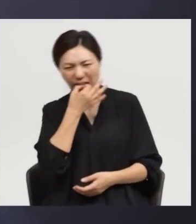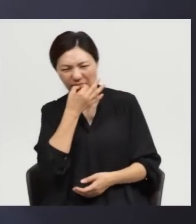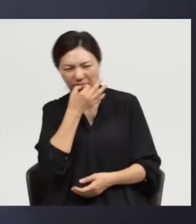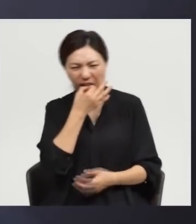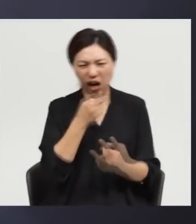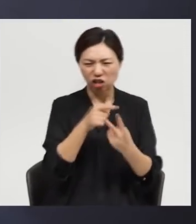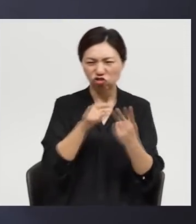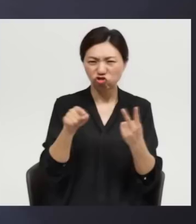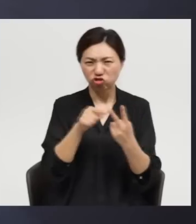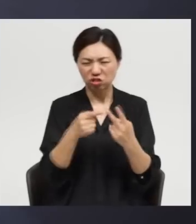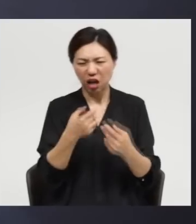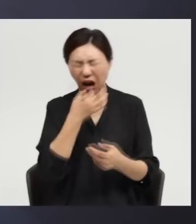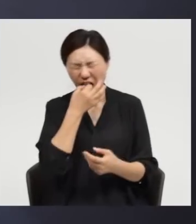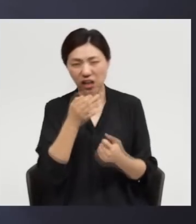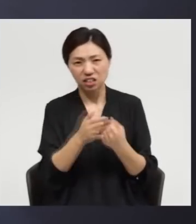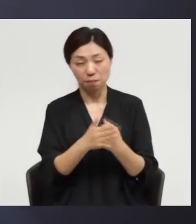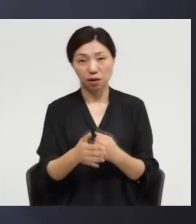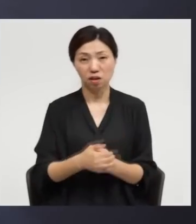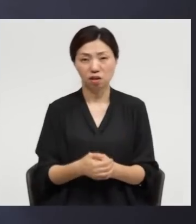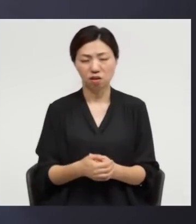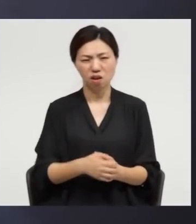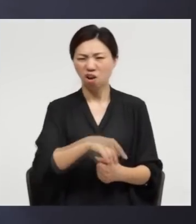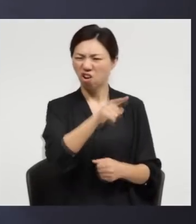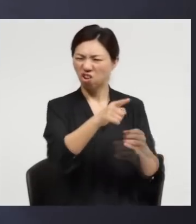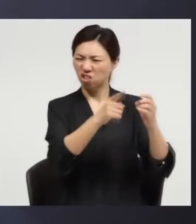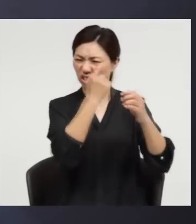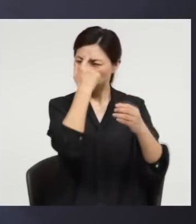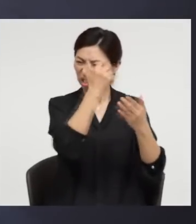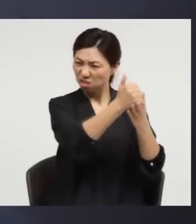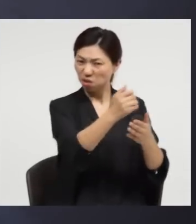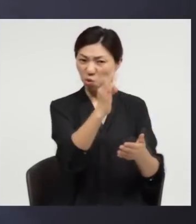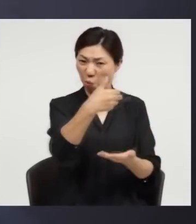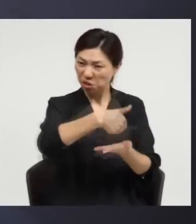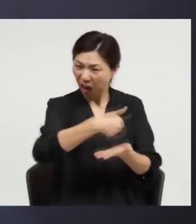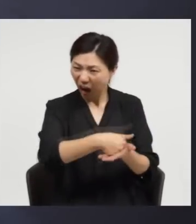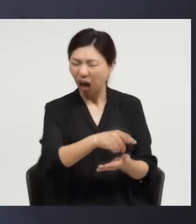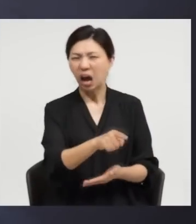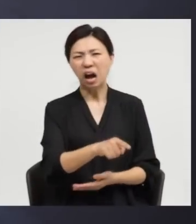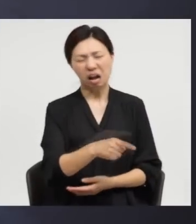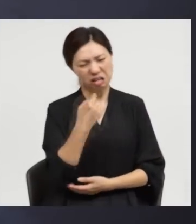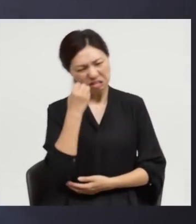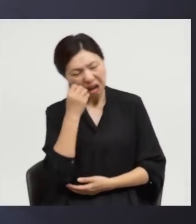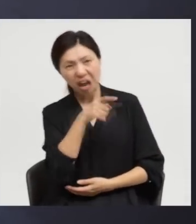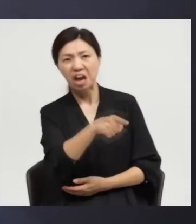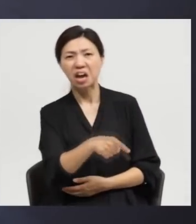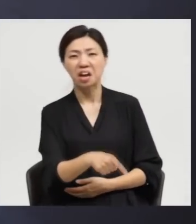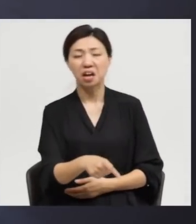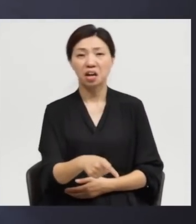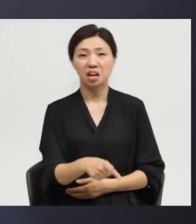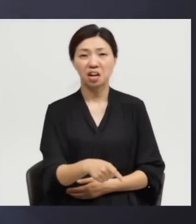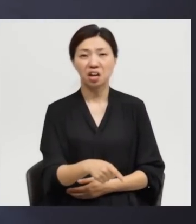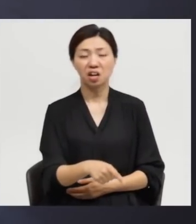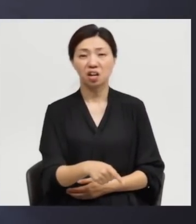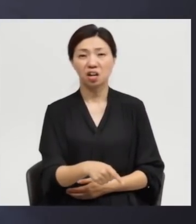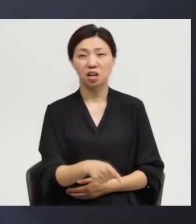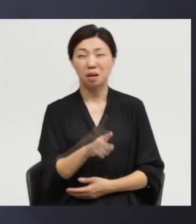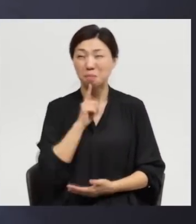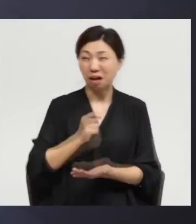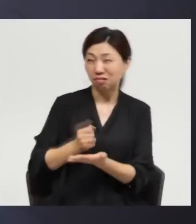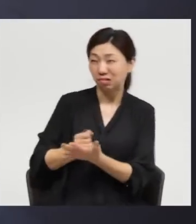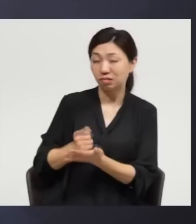이 얘기예요. 얼른 들으면 이거 남이 들으면 스님이 뭐 불사한다고 돈 많이 달라 그래가지고 문제가 있어가